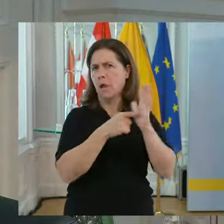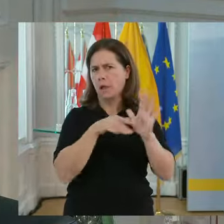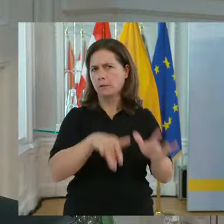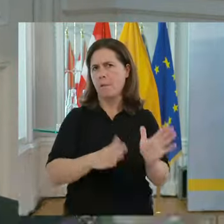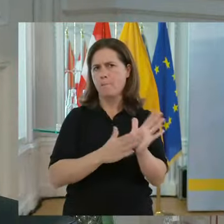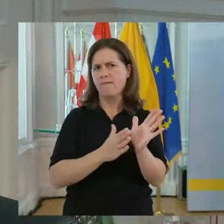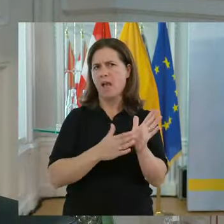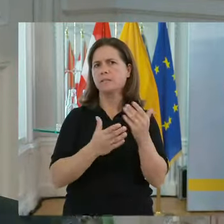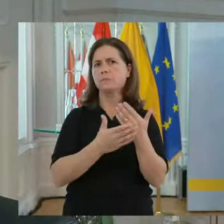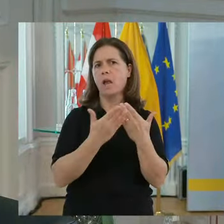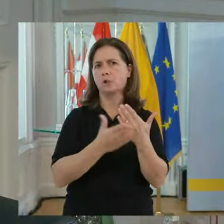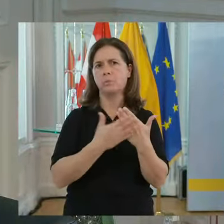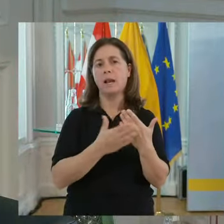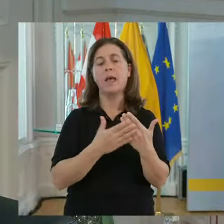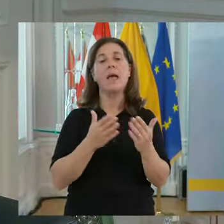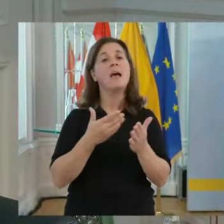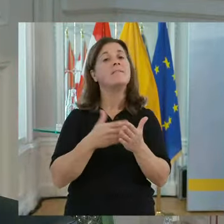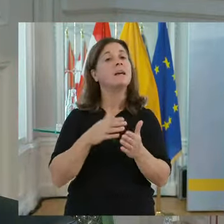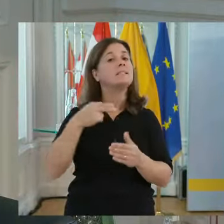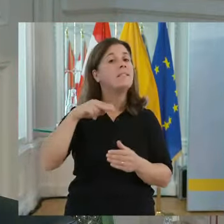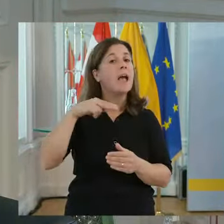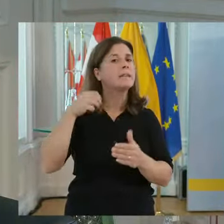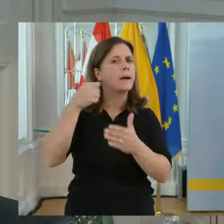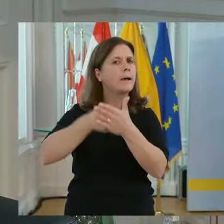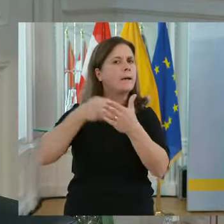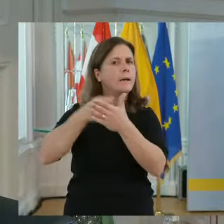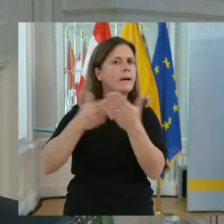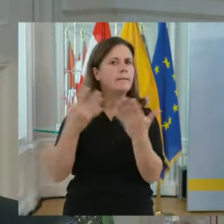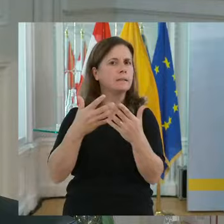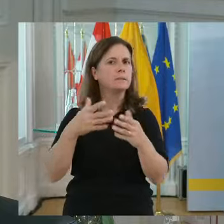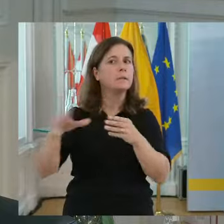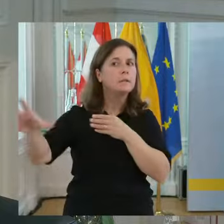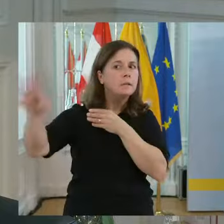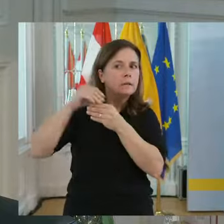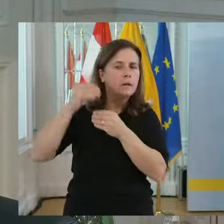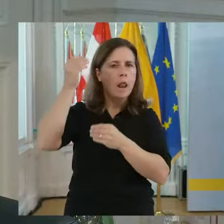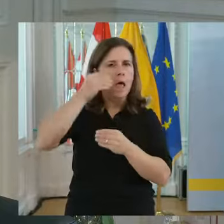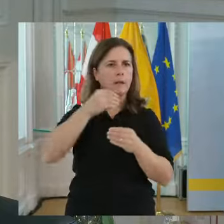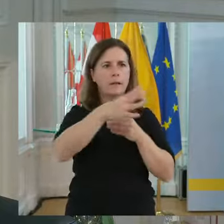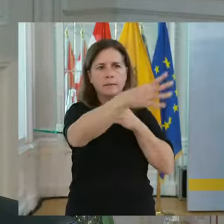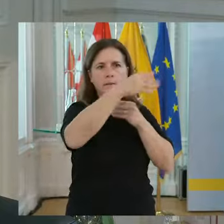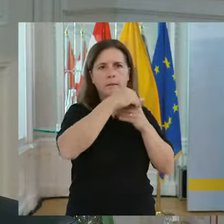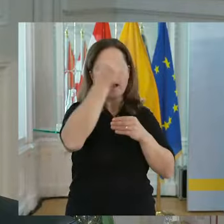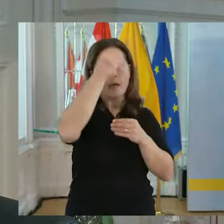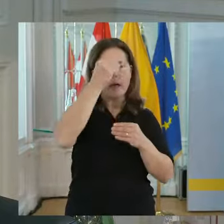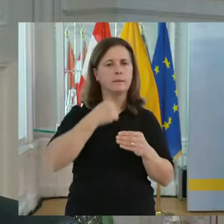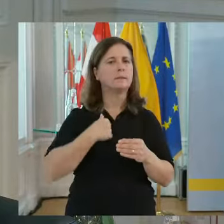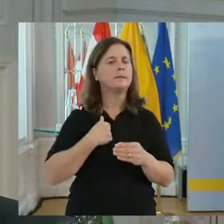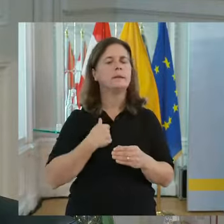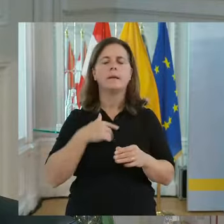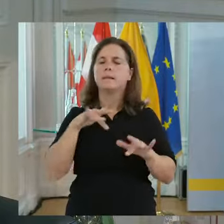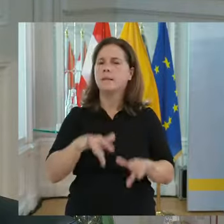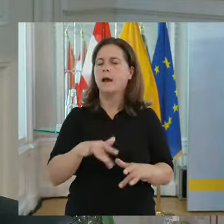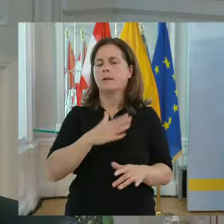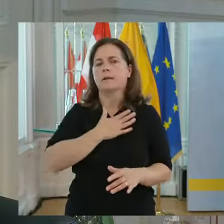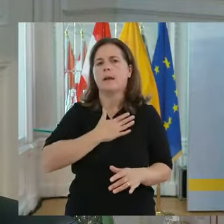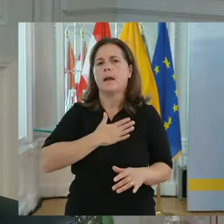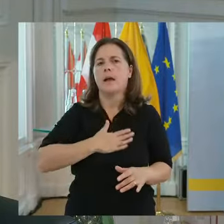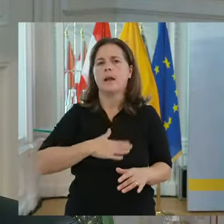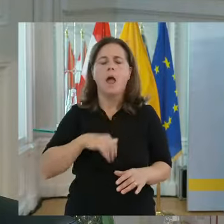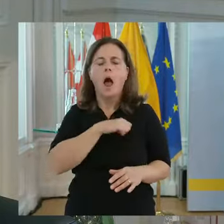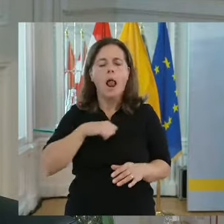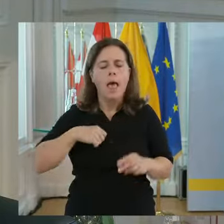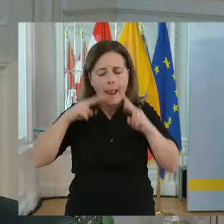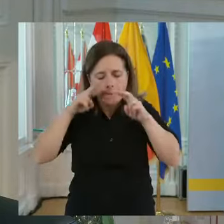und das, was uns wirklich noch vorne bringt, ist dieses Voneinanderlernen. Ich bin ein Riesenfan davon, nicht die Dinge immer alleine